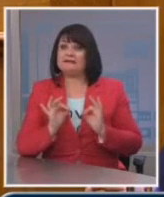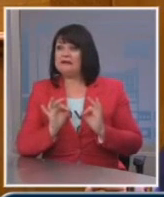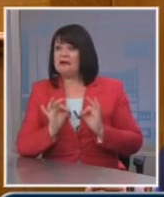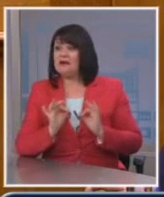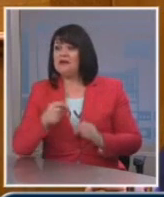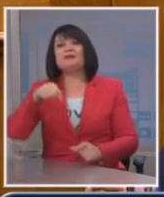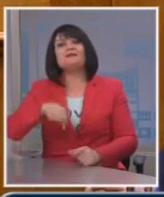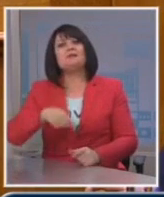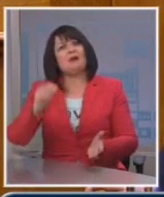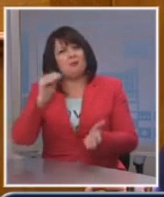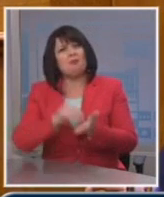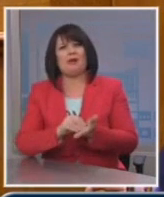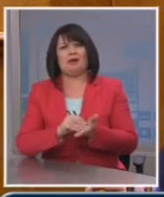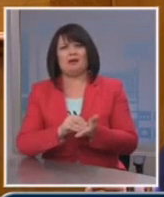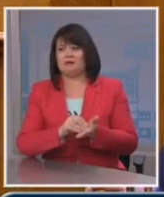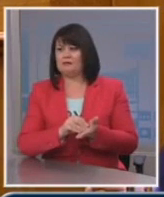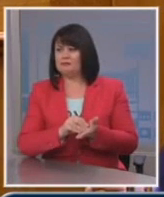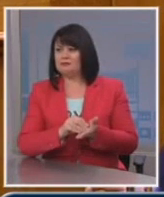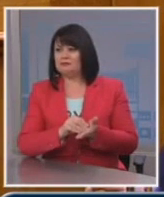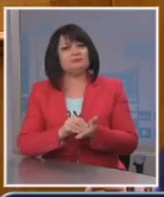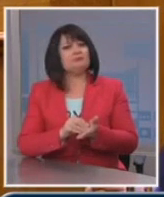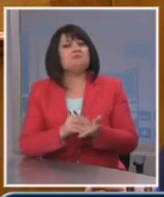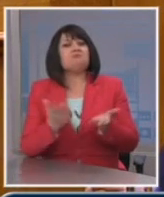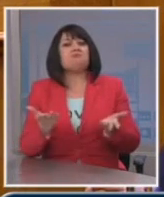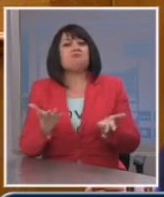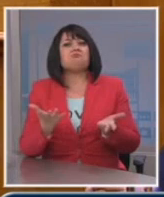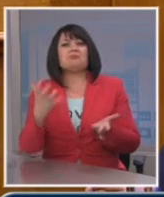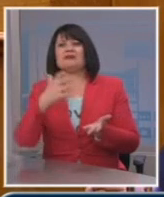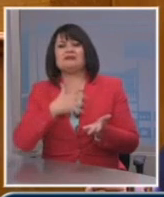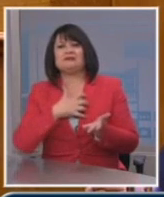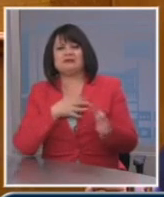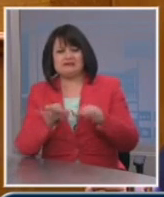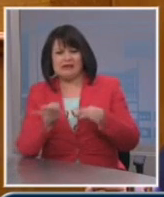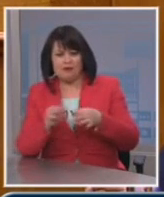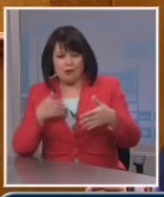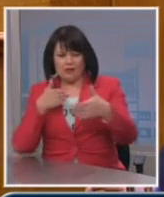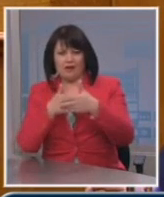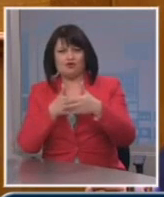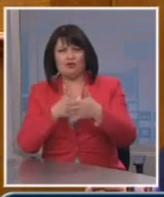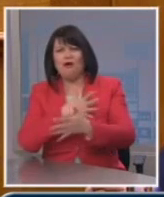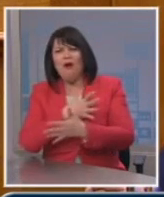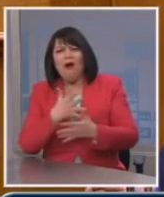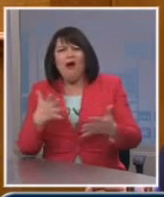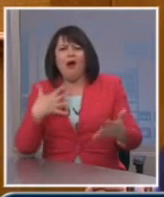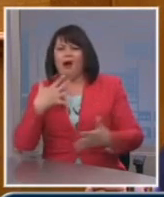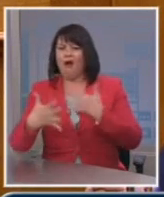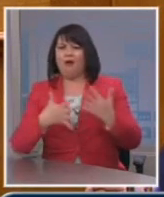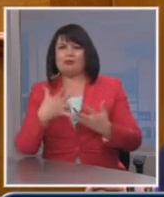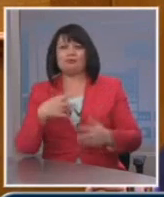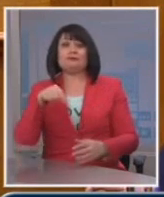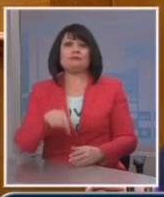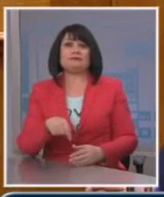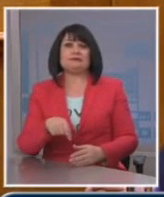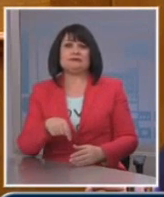επανέρχεστε σήμερα σε αυτό το στρατηγικό χάσμα και το αδιέξοδο, διότι σήμερα δεν μπορείτε προφανώς